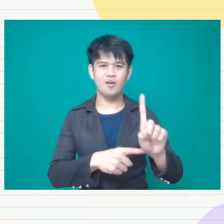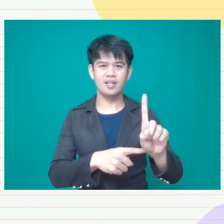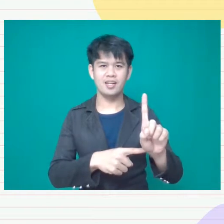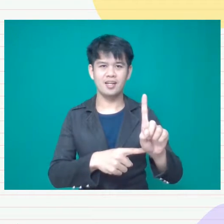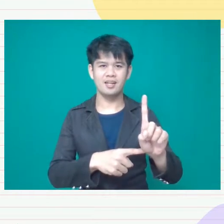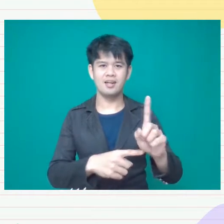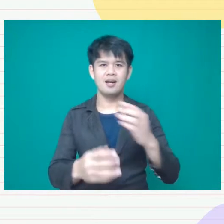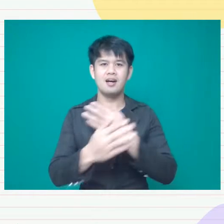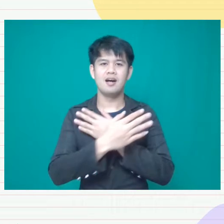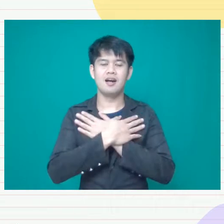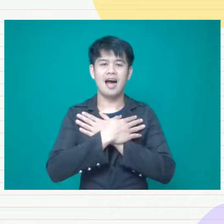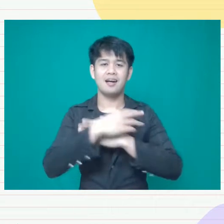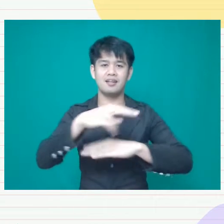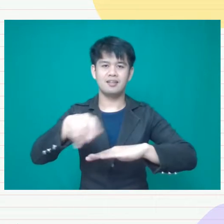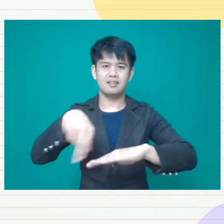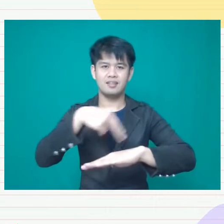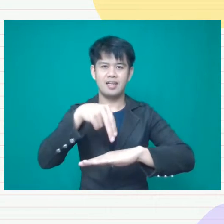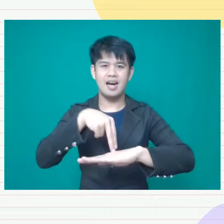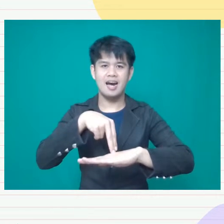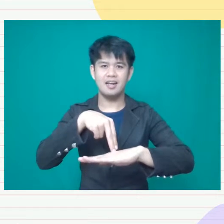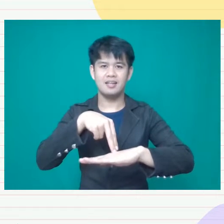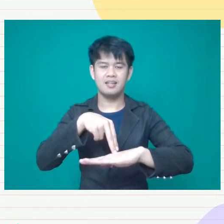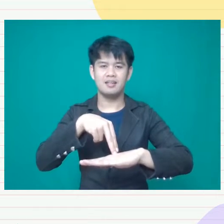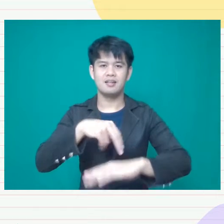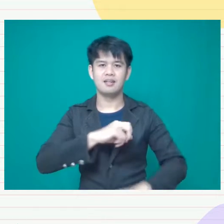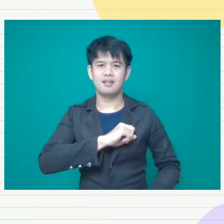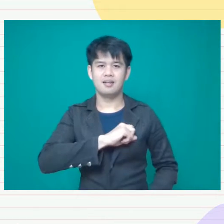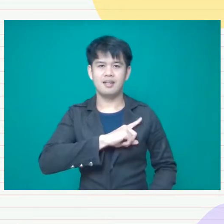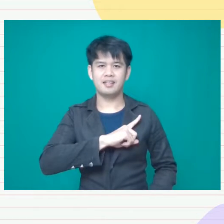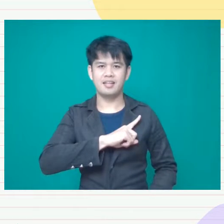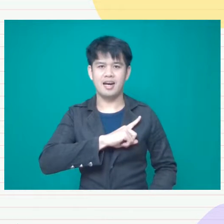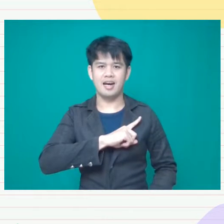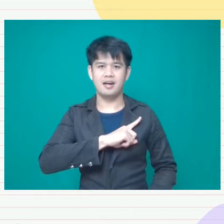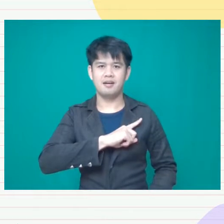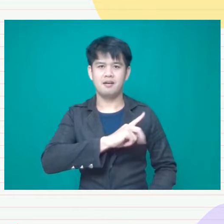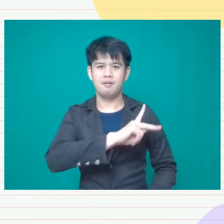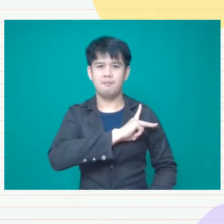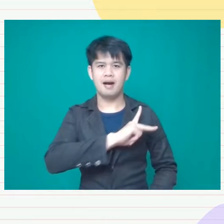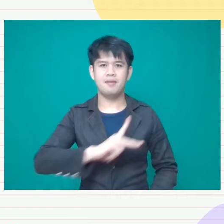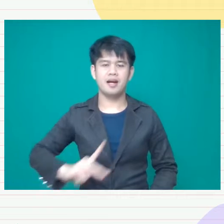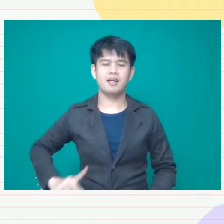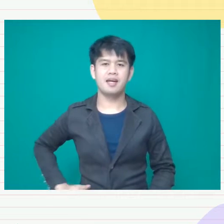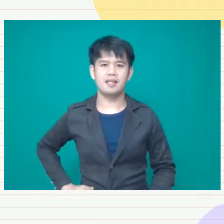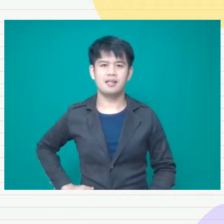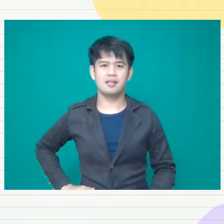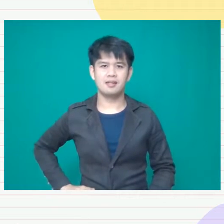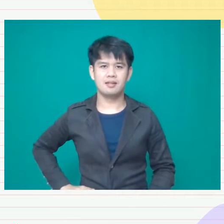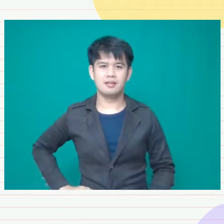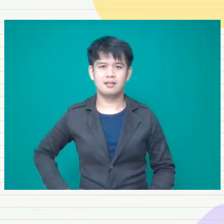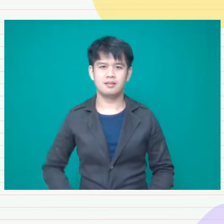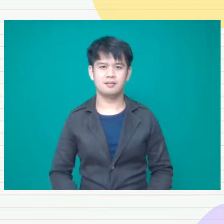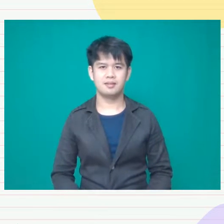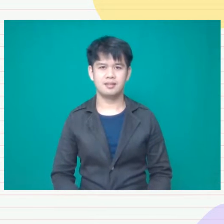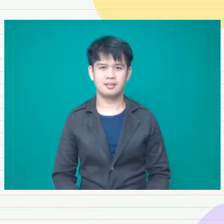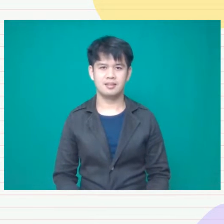ข้อ1รักชาติศาสนาพระมหากษัตริย์